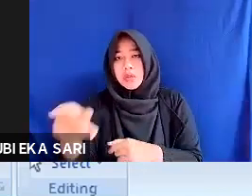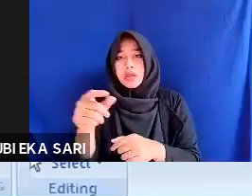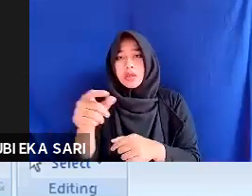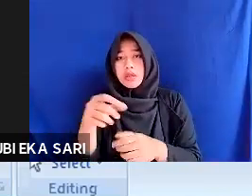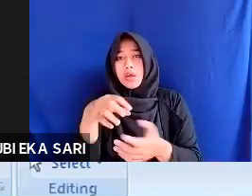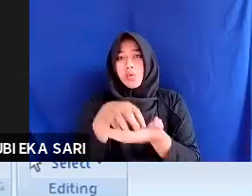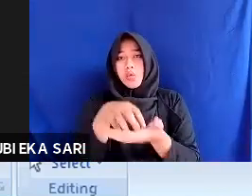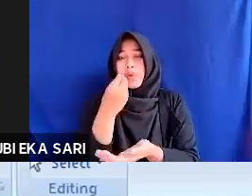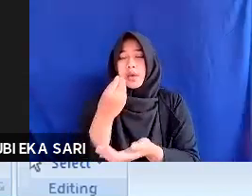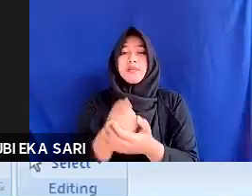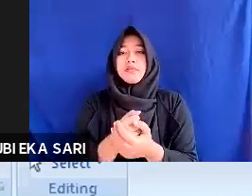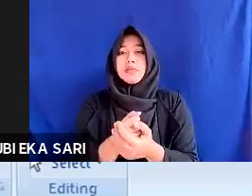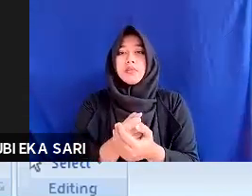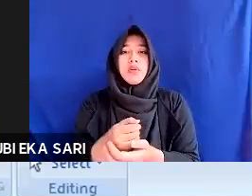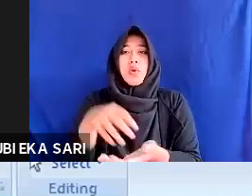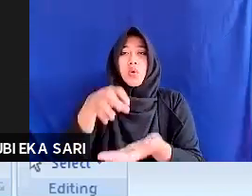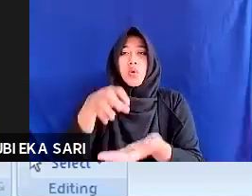di tengah impor, teman-teman sekalian.